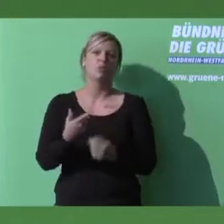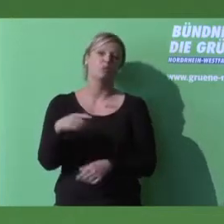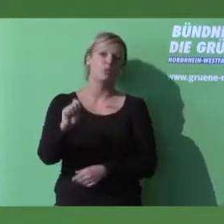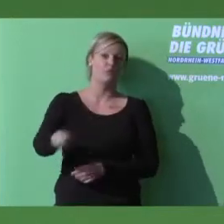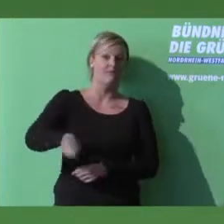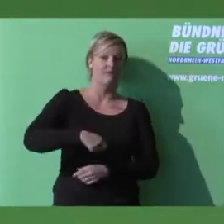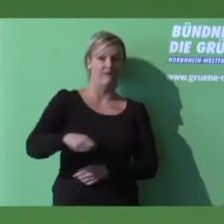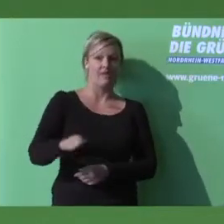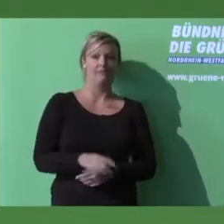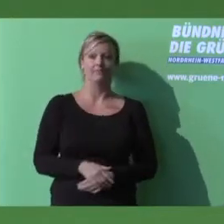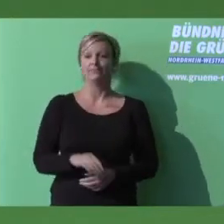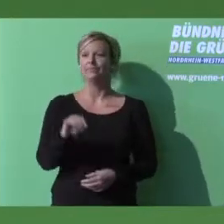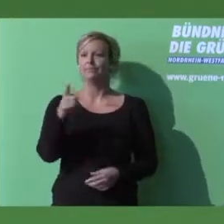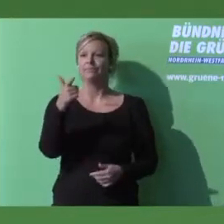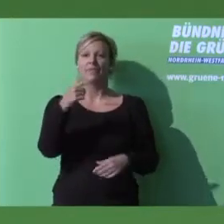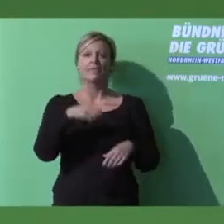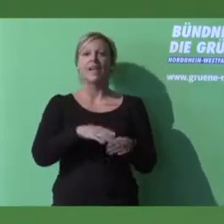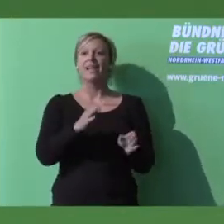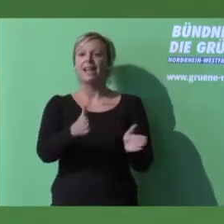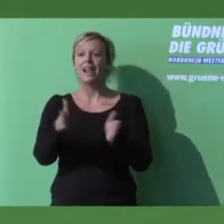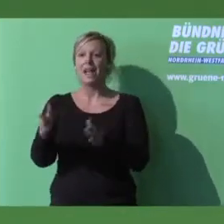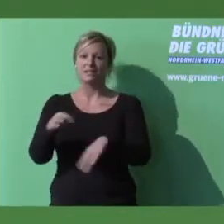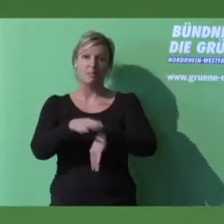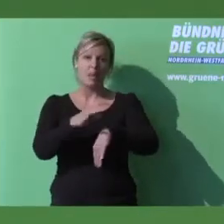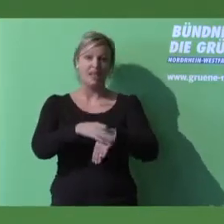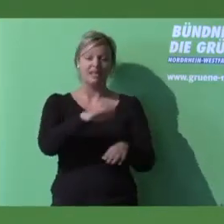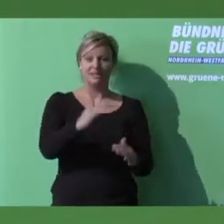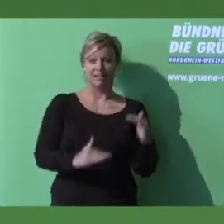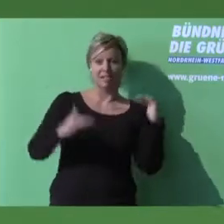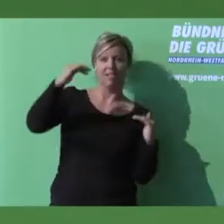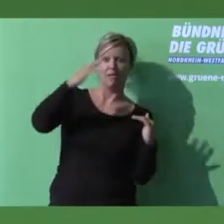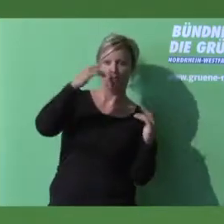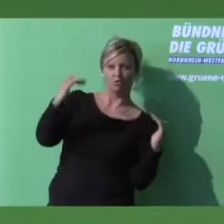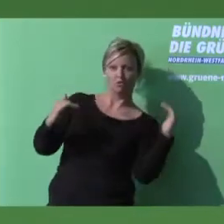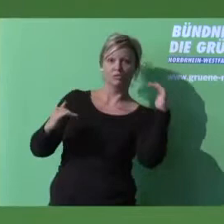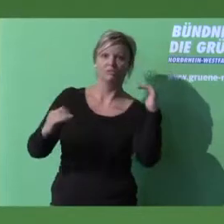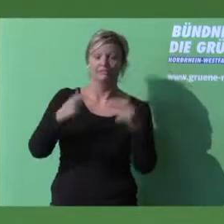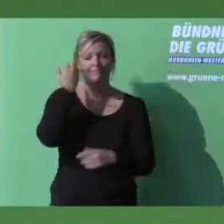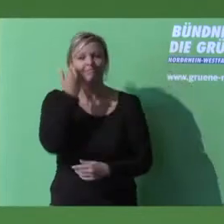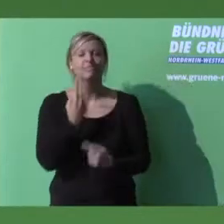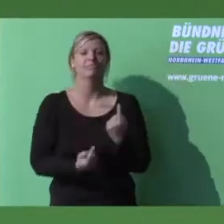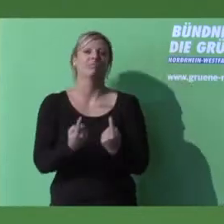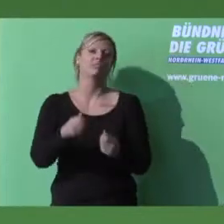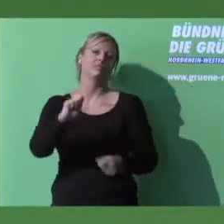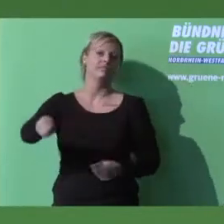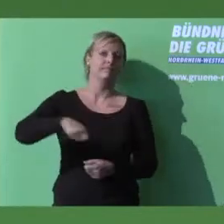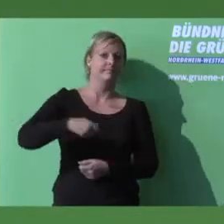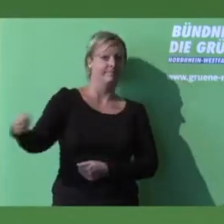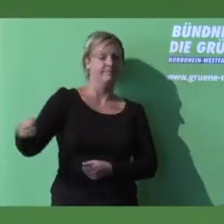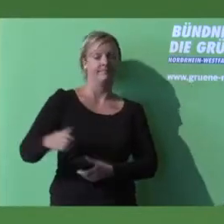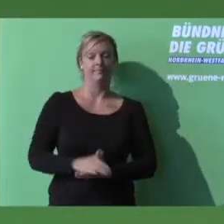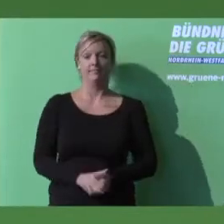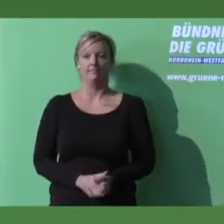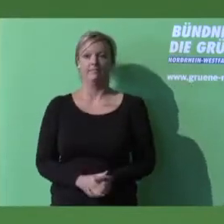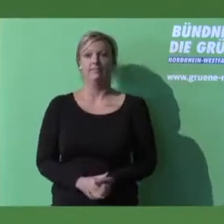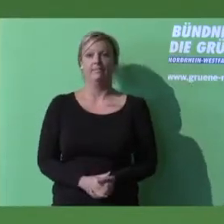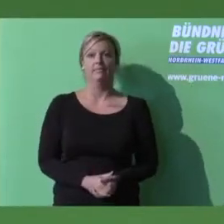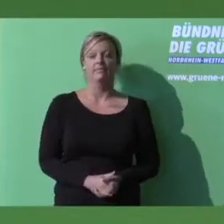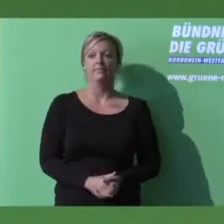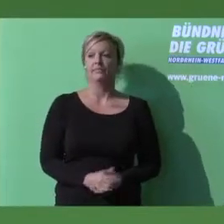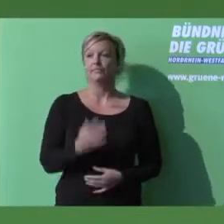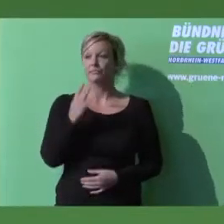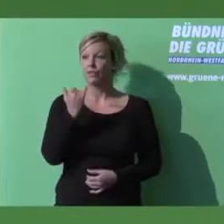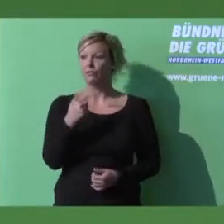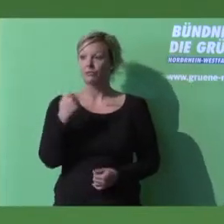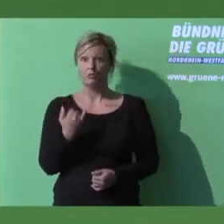der Zweiklassenmedizin, der muss Grün wählen. Wer hier dafür sorgen will, dass